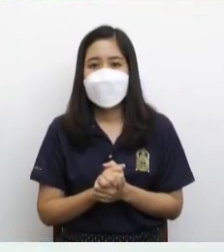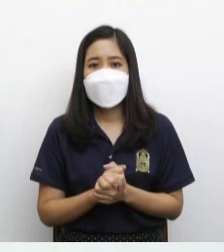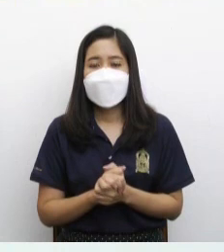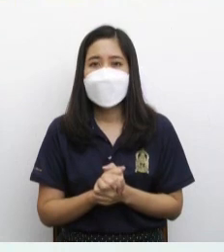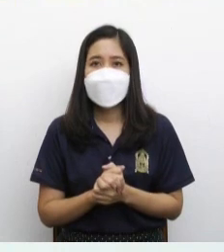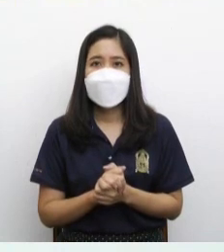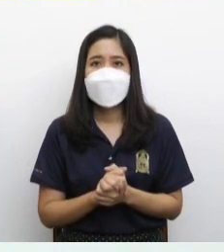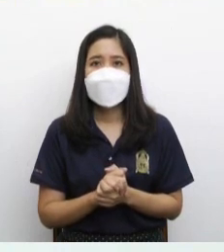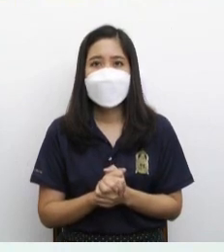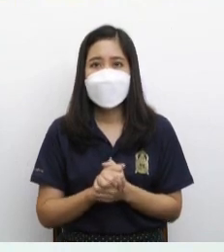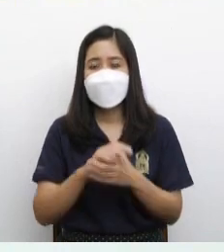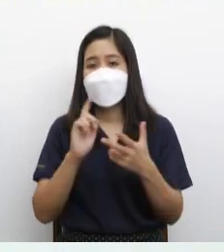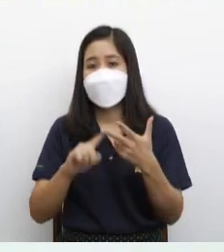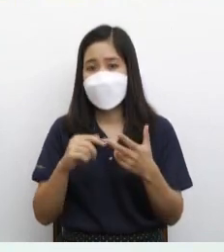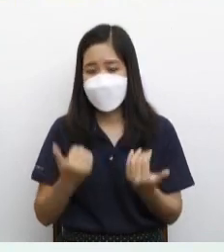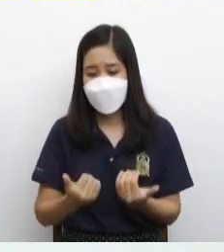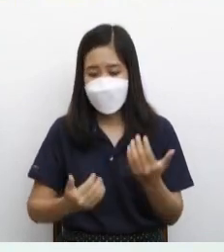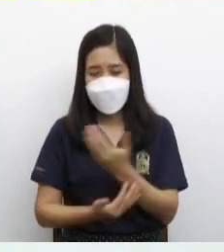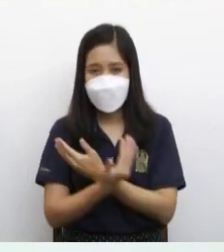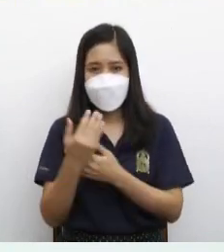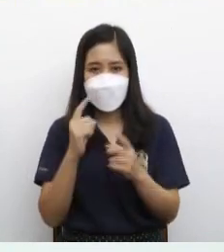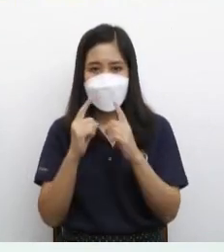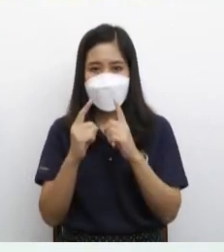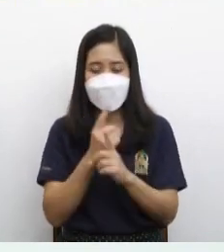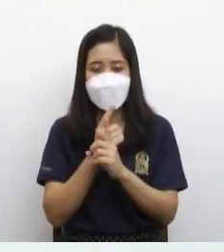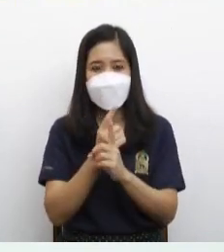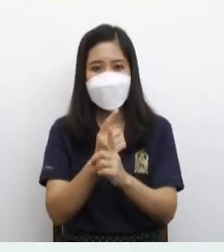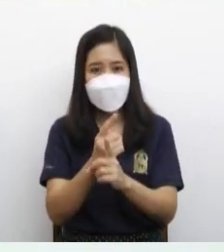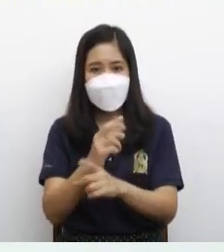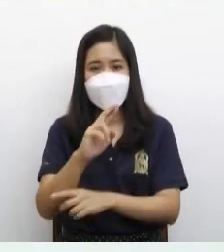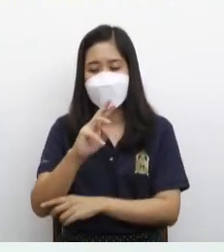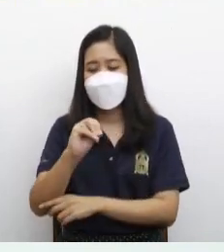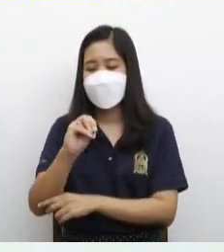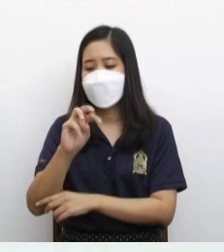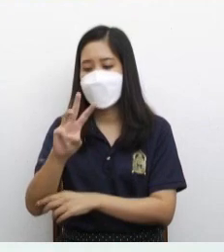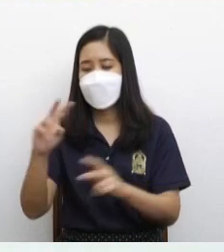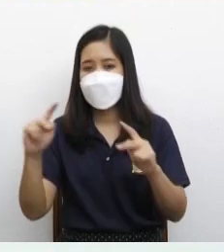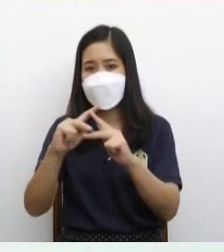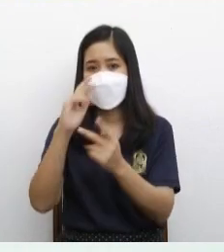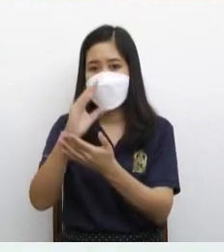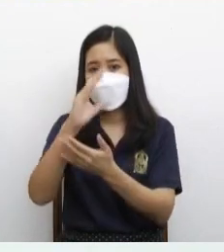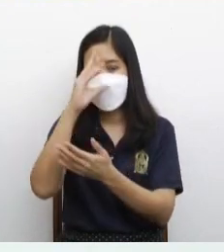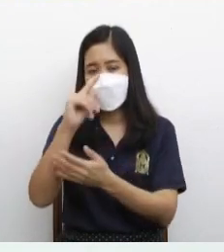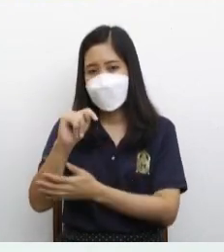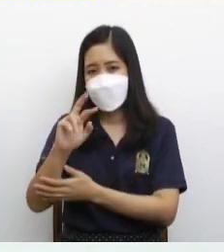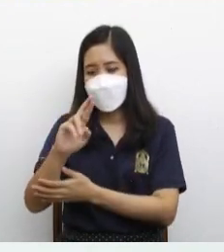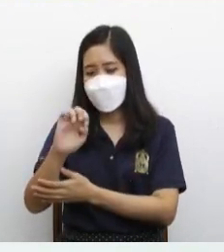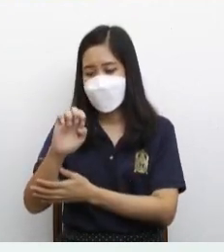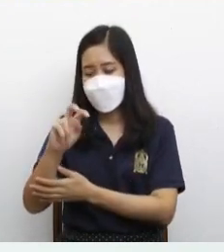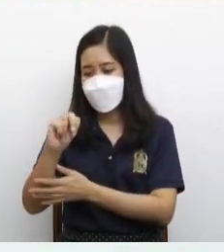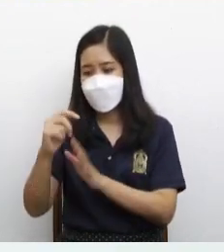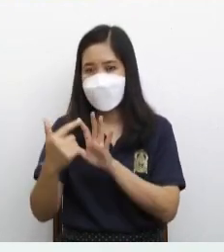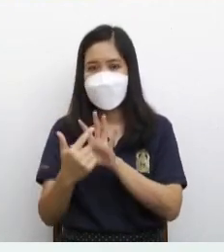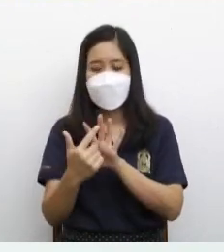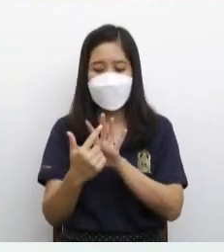ก็คือผมได้มีโอกาสข้าได้ติดตามท่านรัฐมนตรีว่าการกระทรวงสาธิการท่านตรีนุชเทียนทองลงพื้นที่